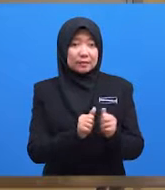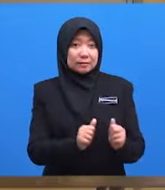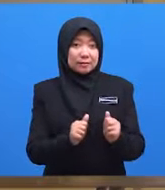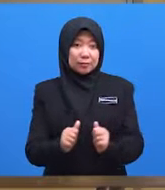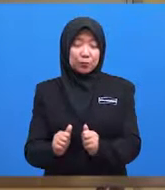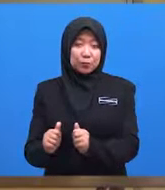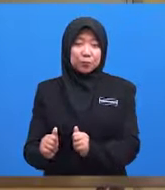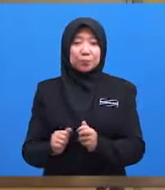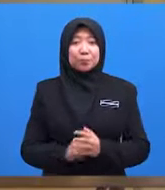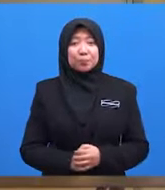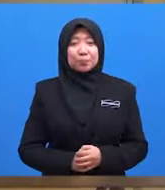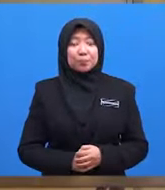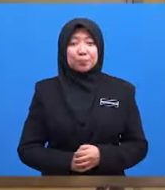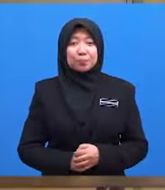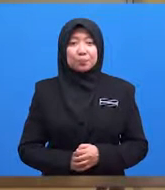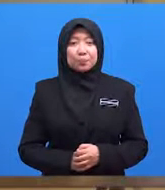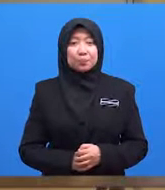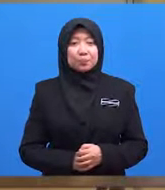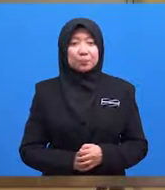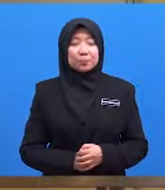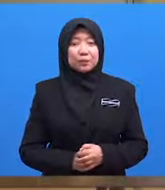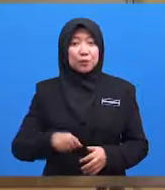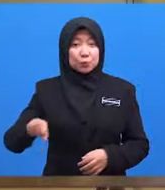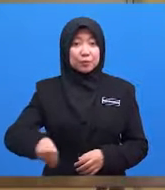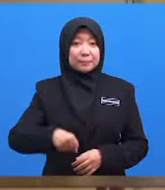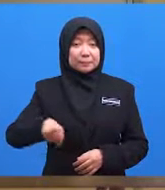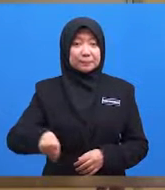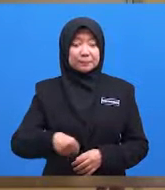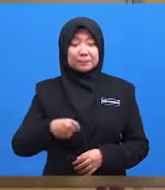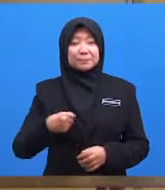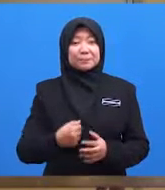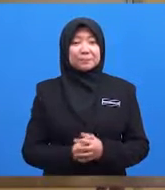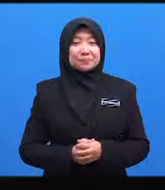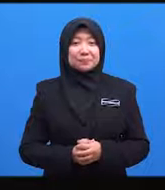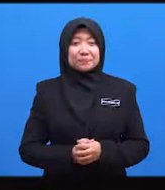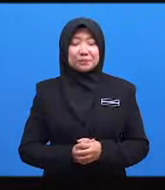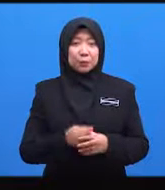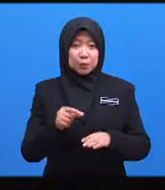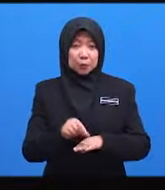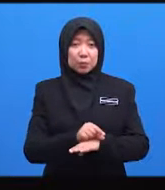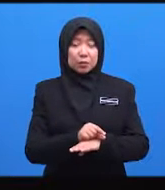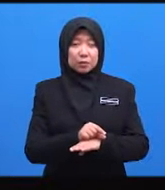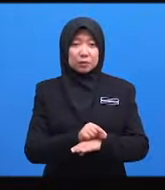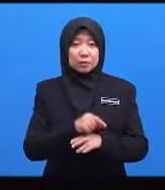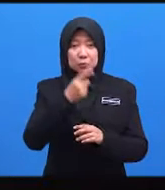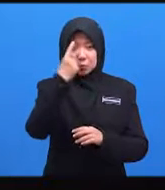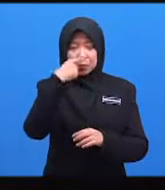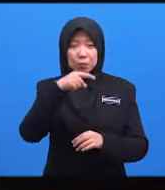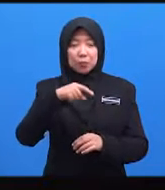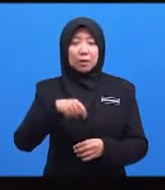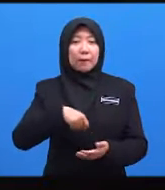Sudip dan sendok digunakan untuk